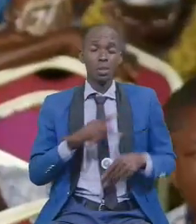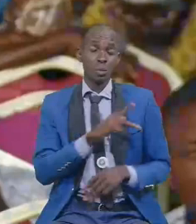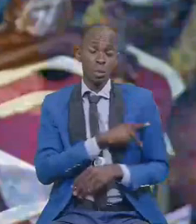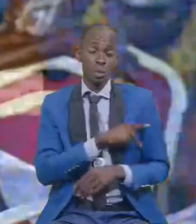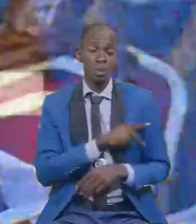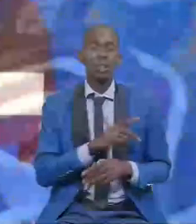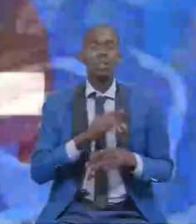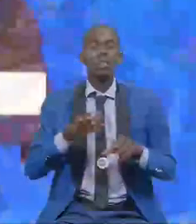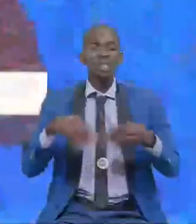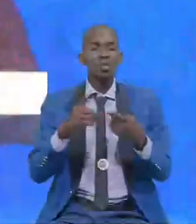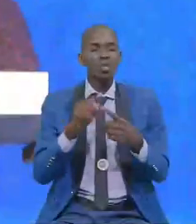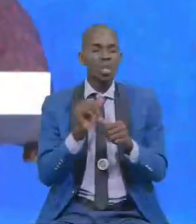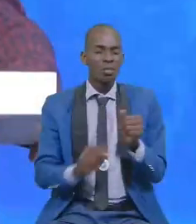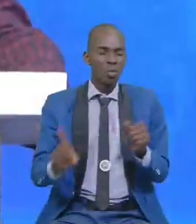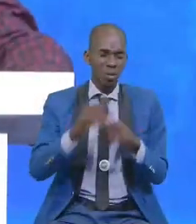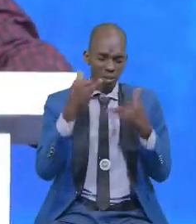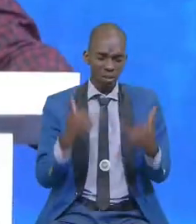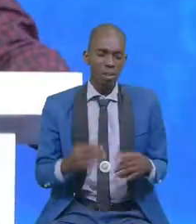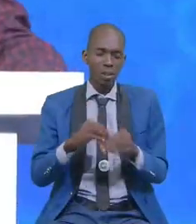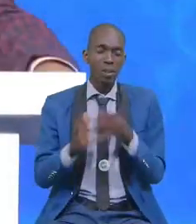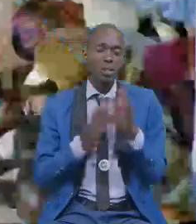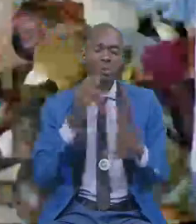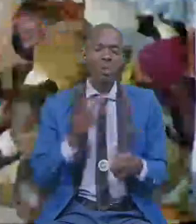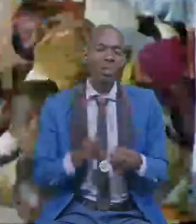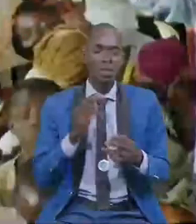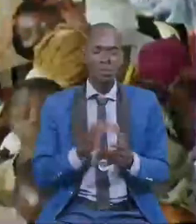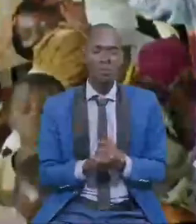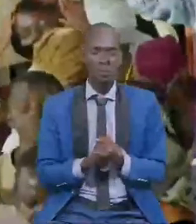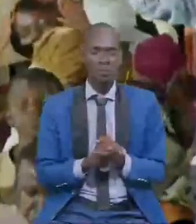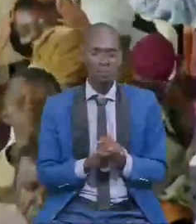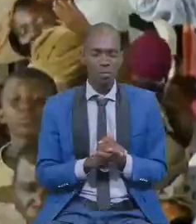Accorde-le à chacun maintenant au nom de Jésus.